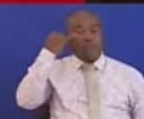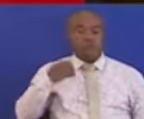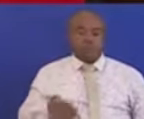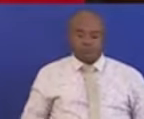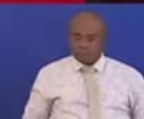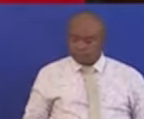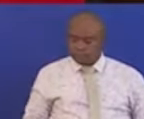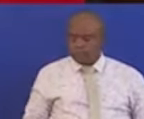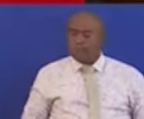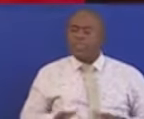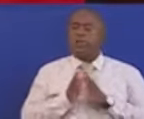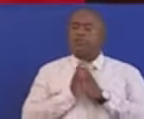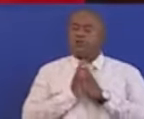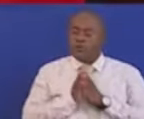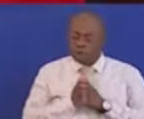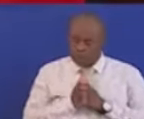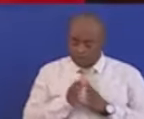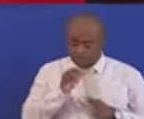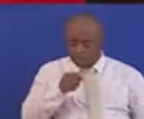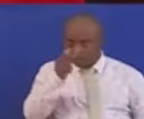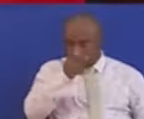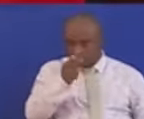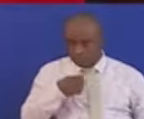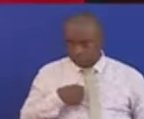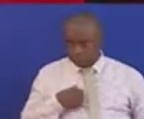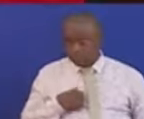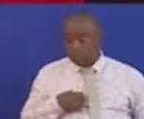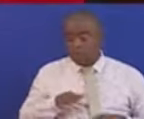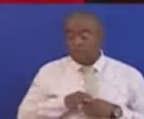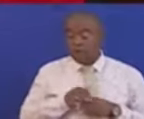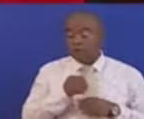tuna omba Sana nchi hii ipang